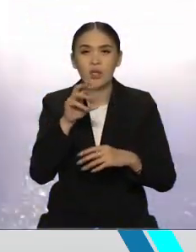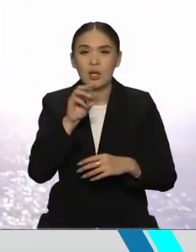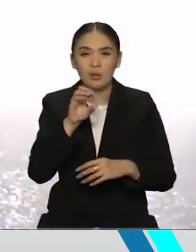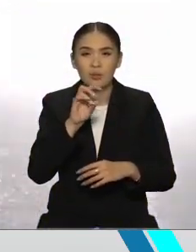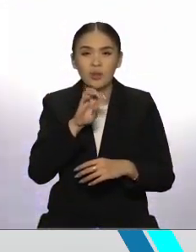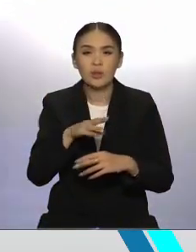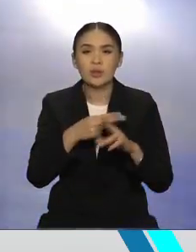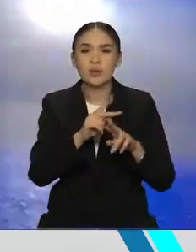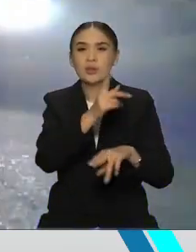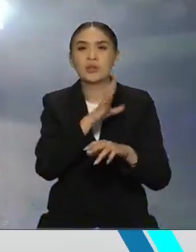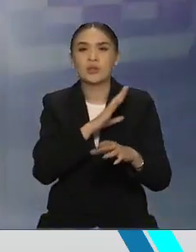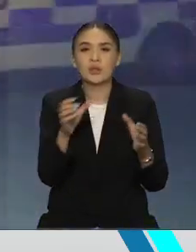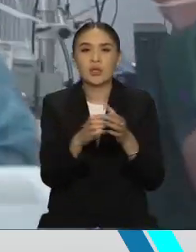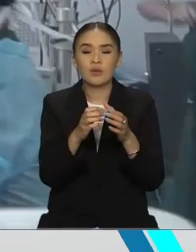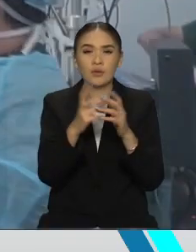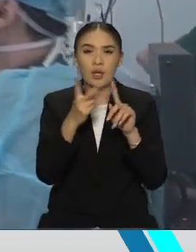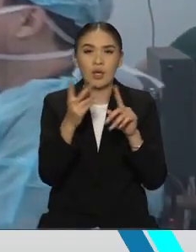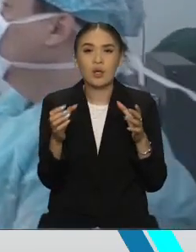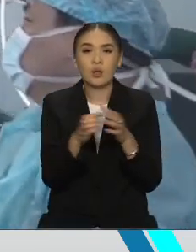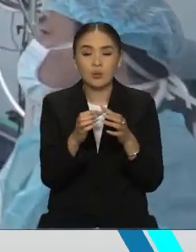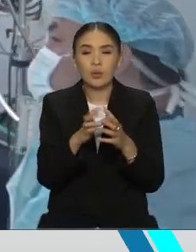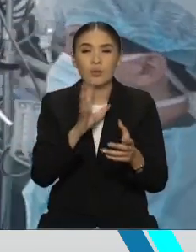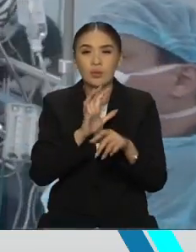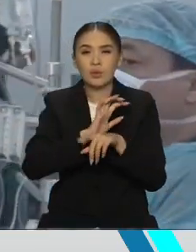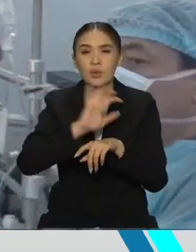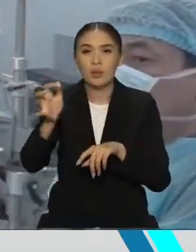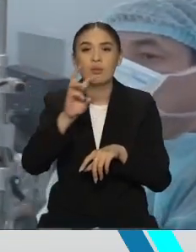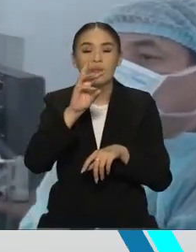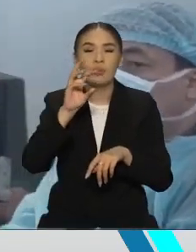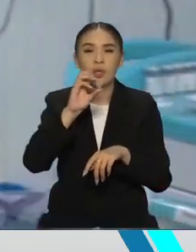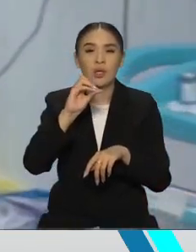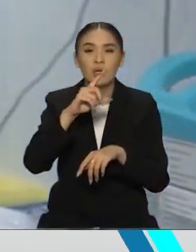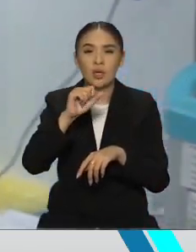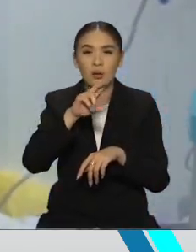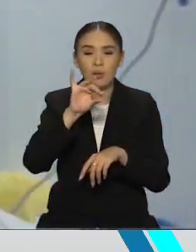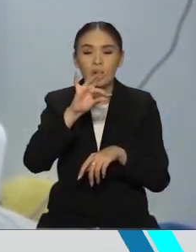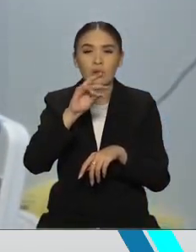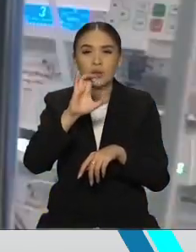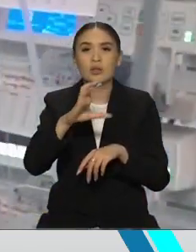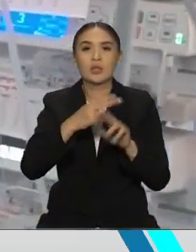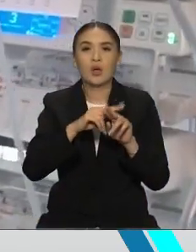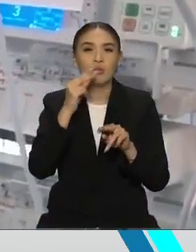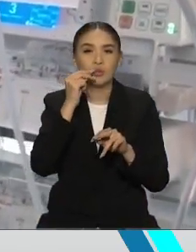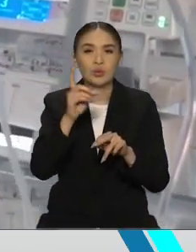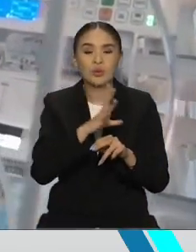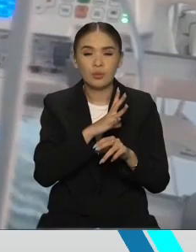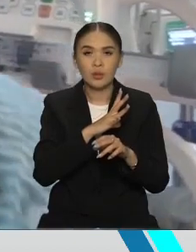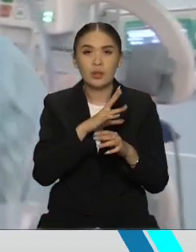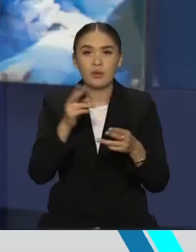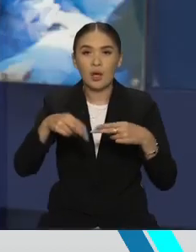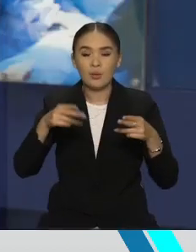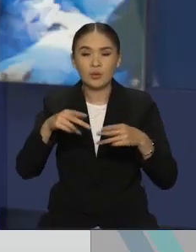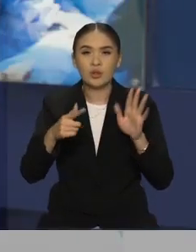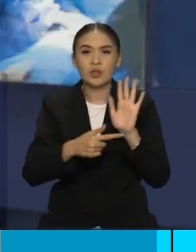Астаны. Вторая группа направилась в мегаполис готовить мужчину к операции. Продлилась она почти 7 часов.